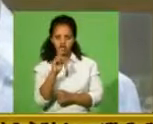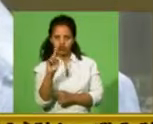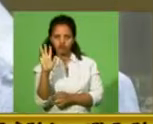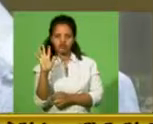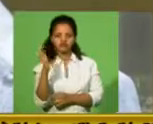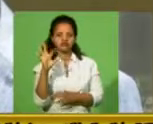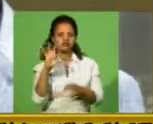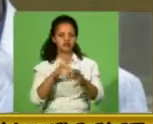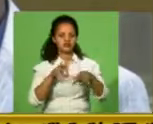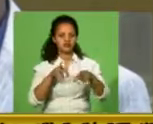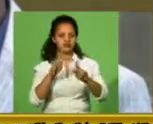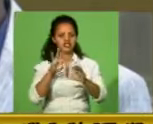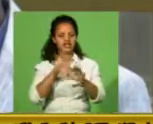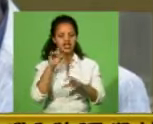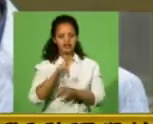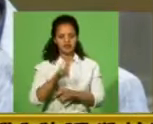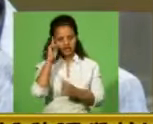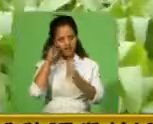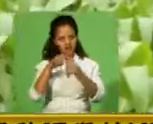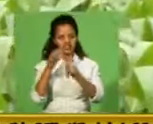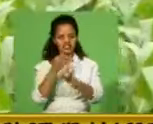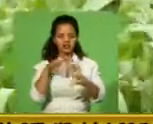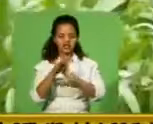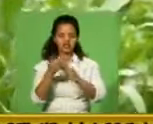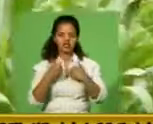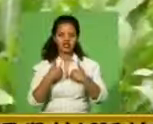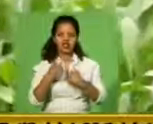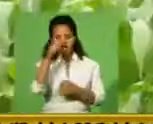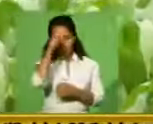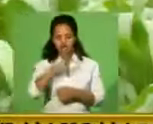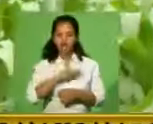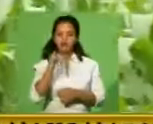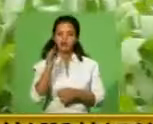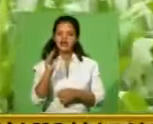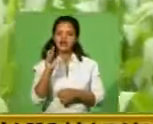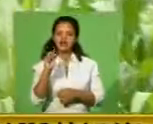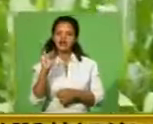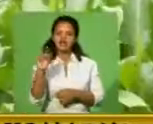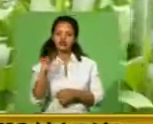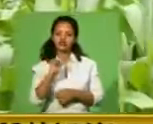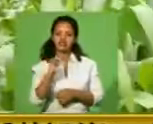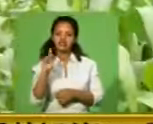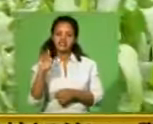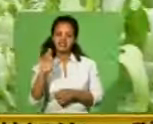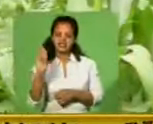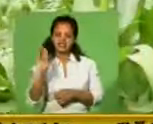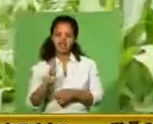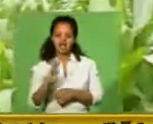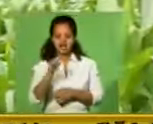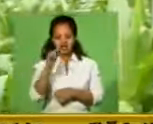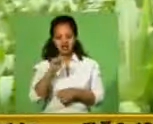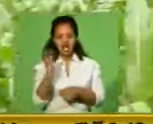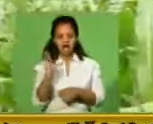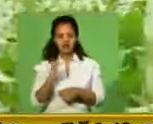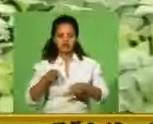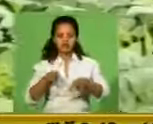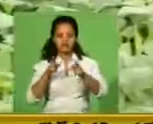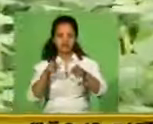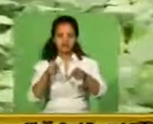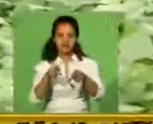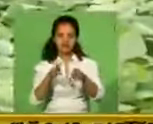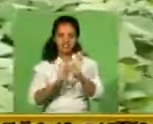አለበት የሚለውን ግብ ይዘን እየገባን ያለንበት ሁኔታ ነው ያለው። አቶ በቀለቱን ሲሳ የሲዳማ ዞን ብልጽግና ፓርቲ ጽህፈት ቤት ኃላፊ